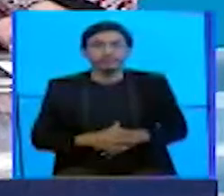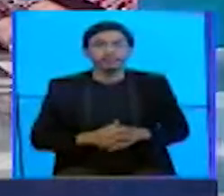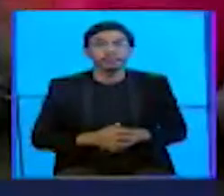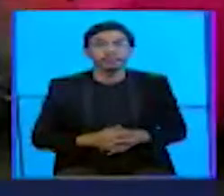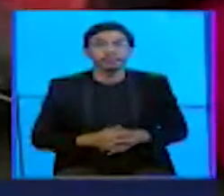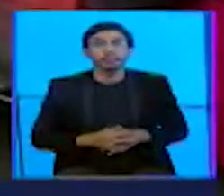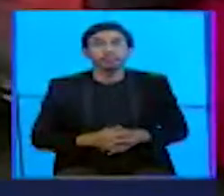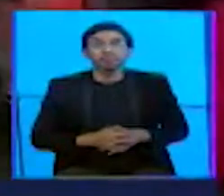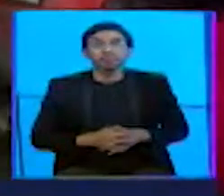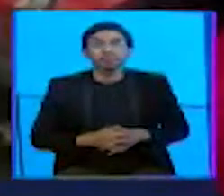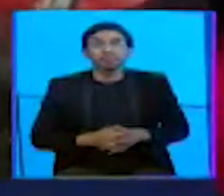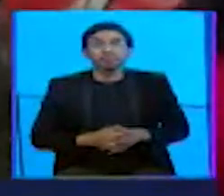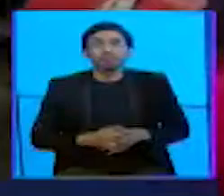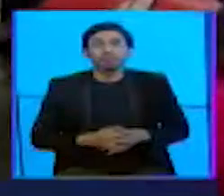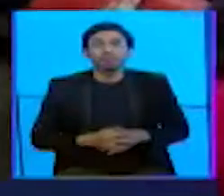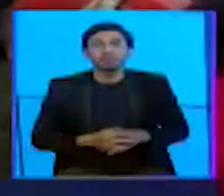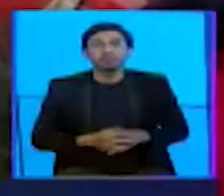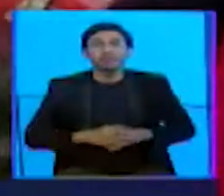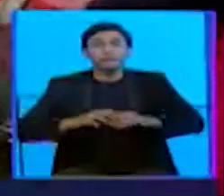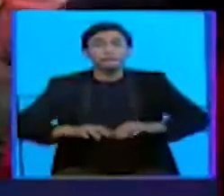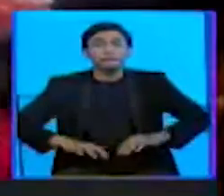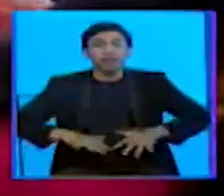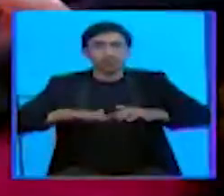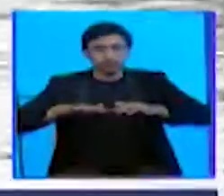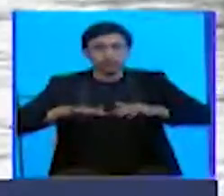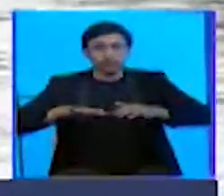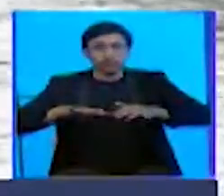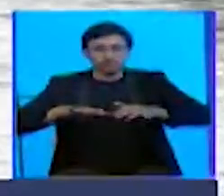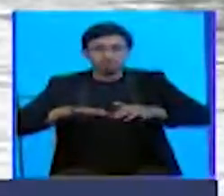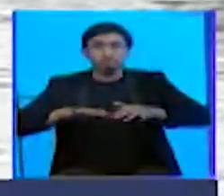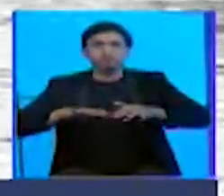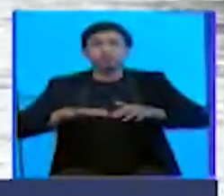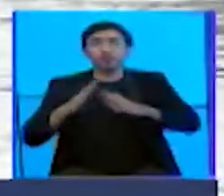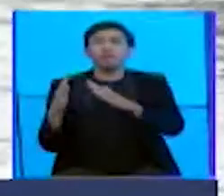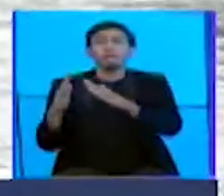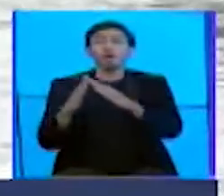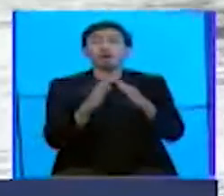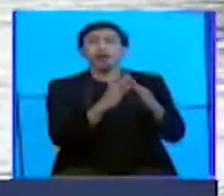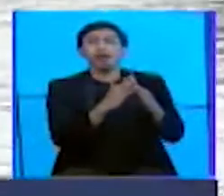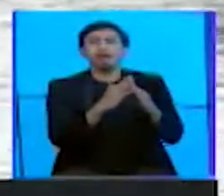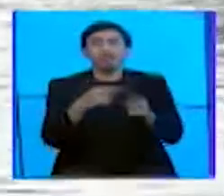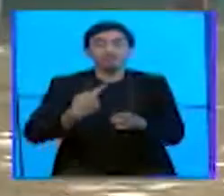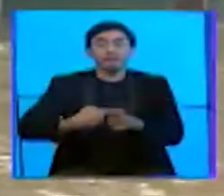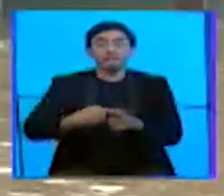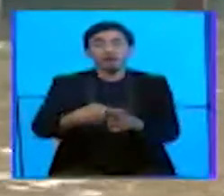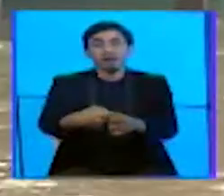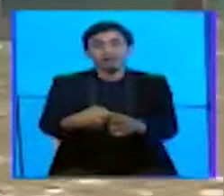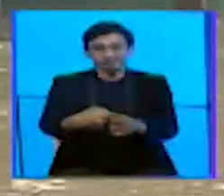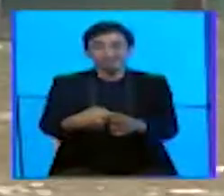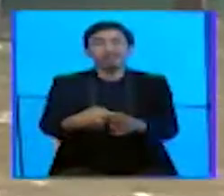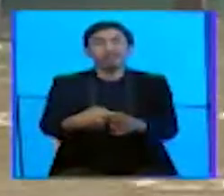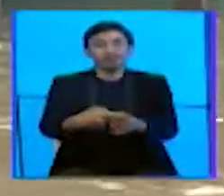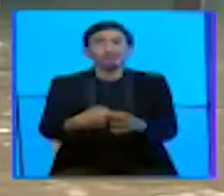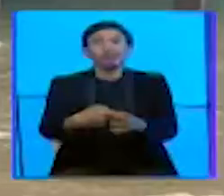Ya pemirsa, memang banjir terjadi di salah satu komplek di Mampang Prapatan, yaitu salah satunya adalah di komplek perumahan